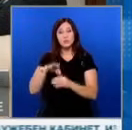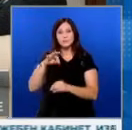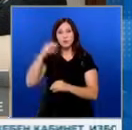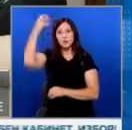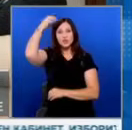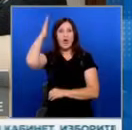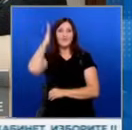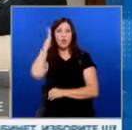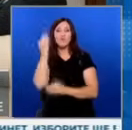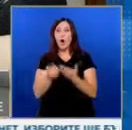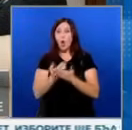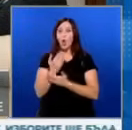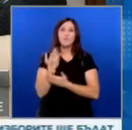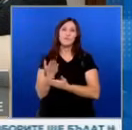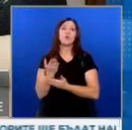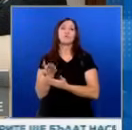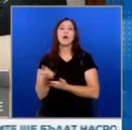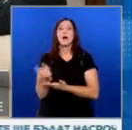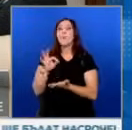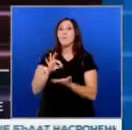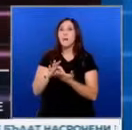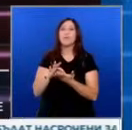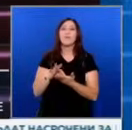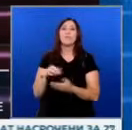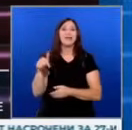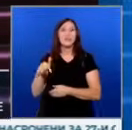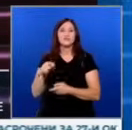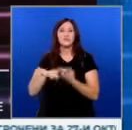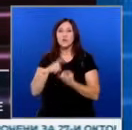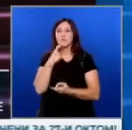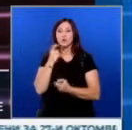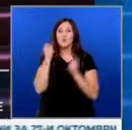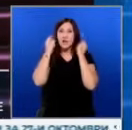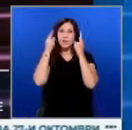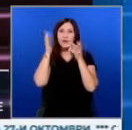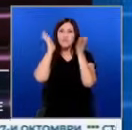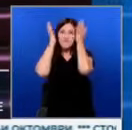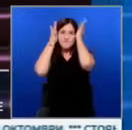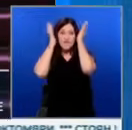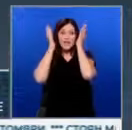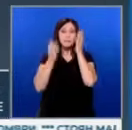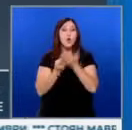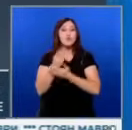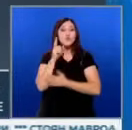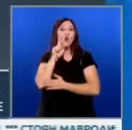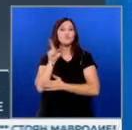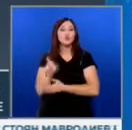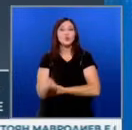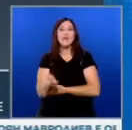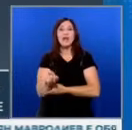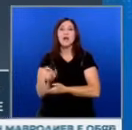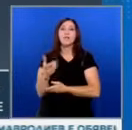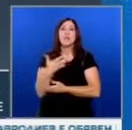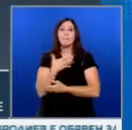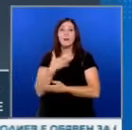на държавния глава отново падна върху Главчев, Кирил Петков реагира във Фейсбук. Нов човек на Пеевски в МВР